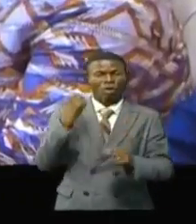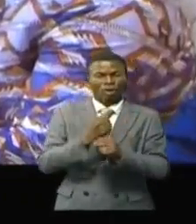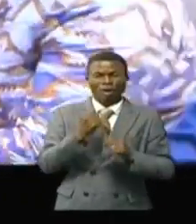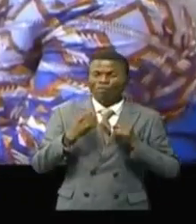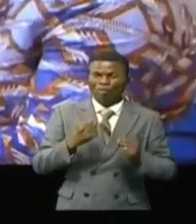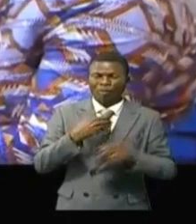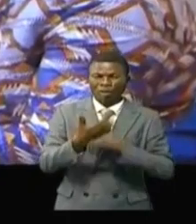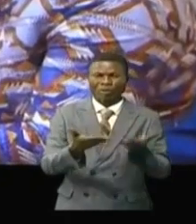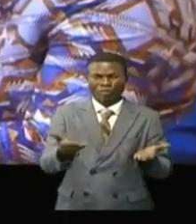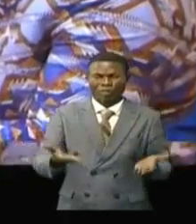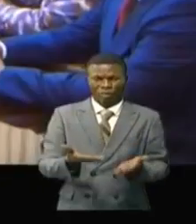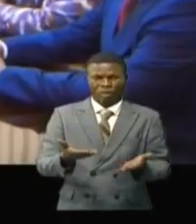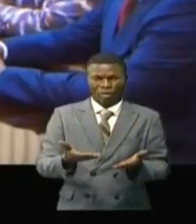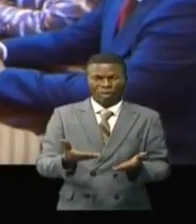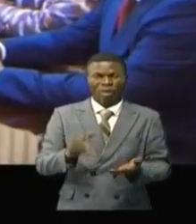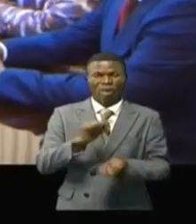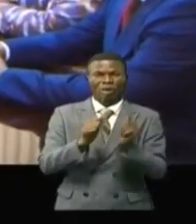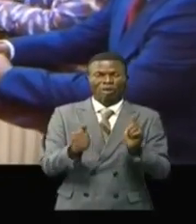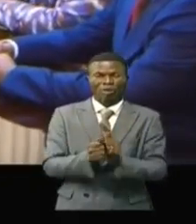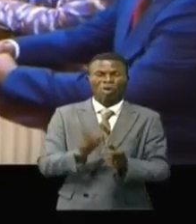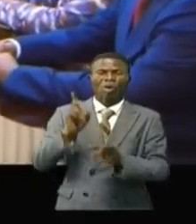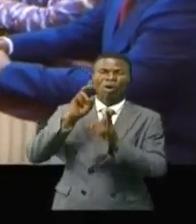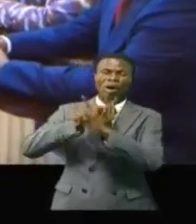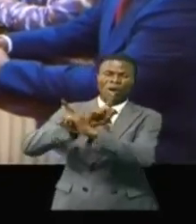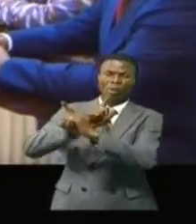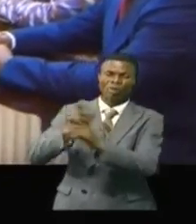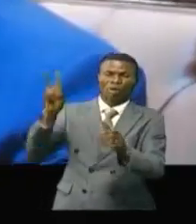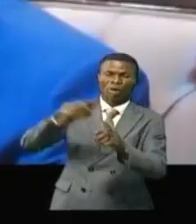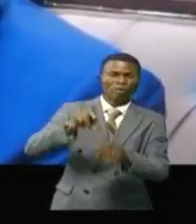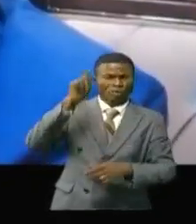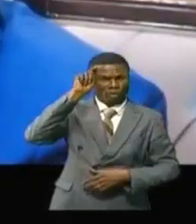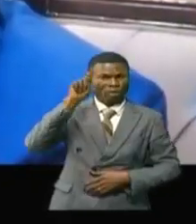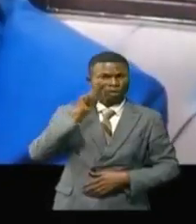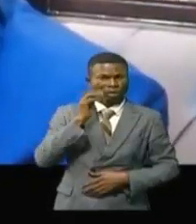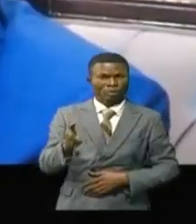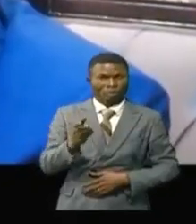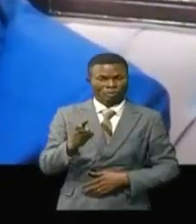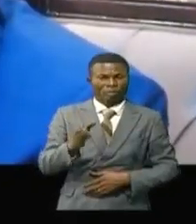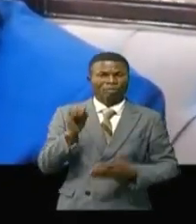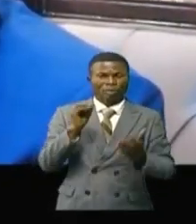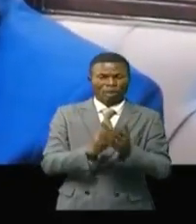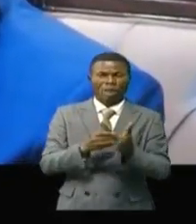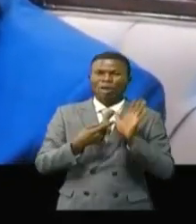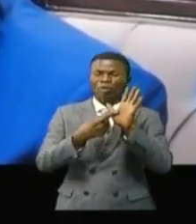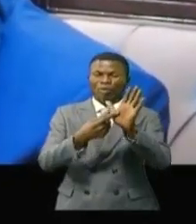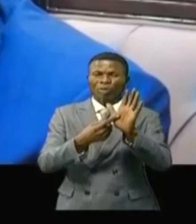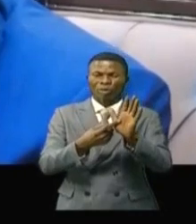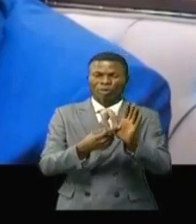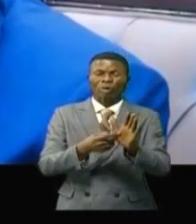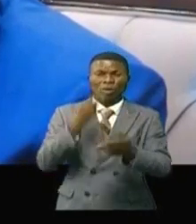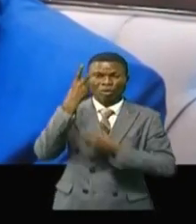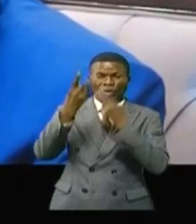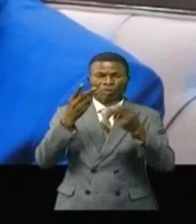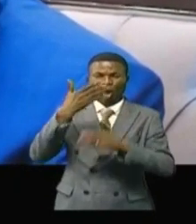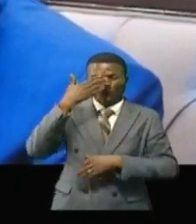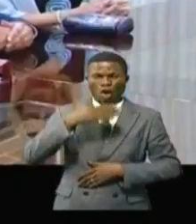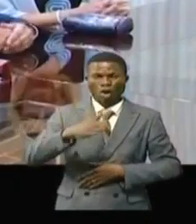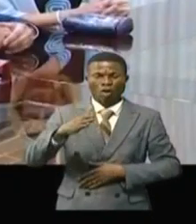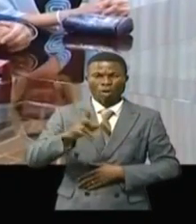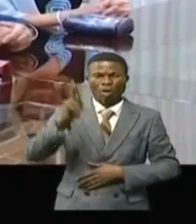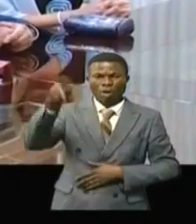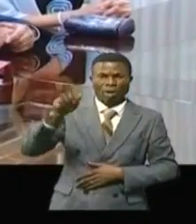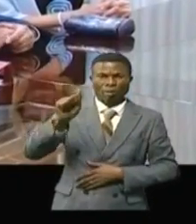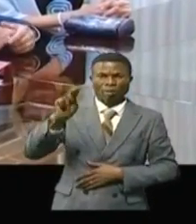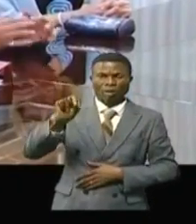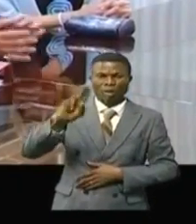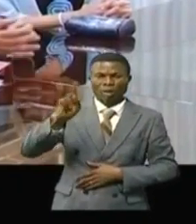sur le terrain en matière de prévention des violences sexuelles, ce qui explique notamment leur passage à l'hôpital de Panzi et à